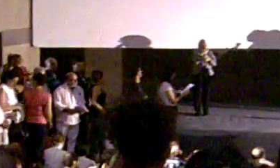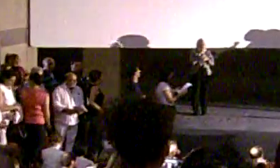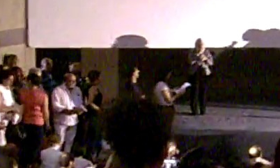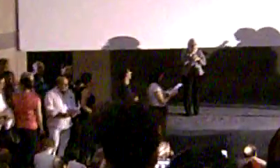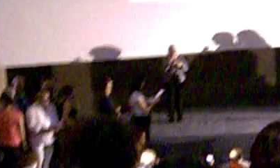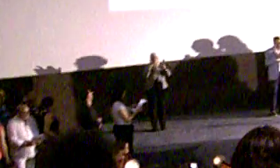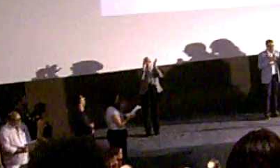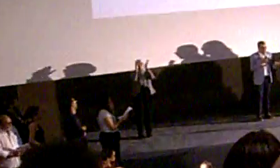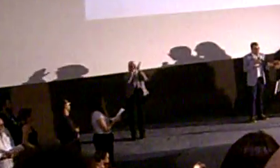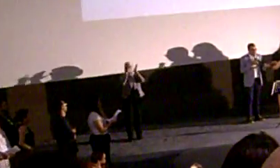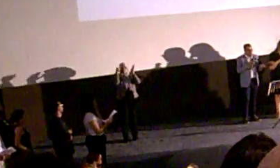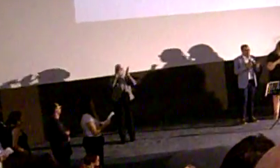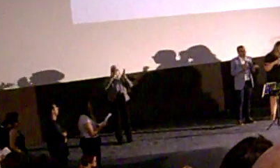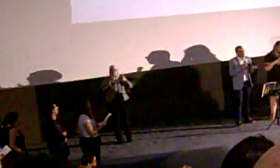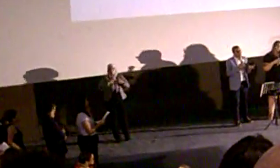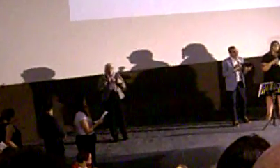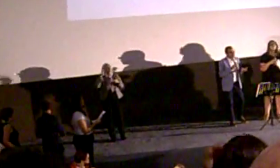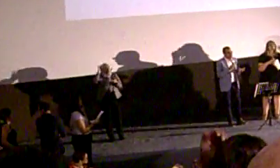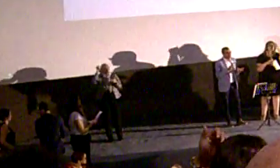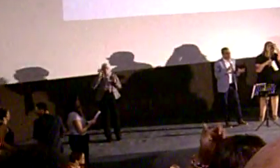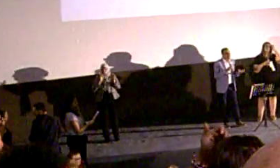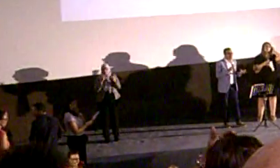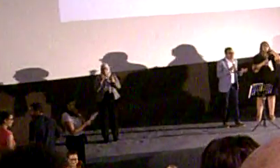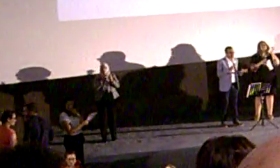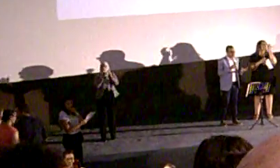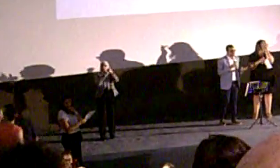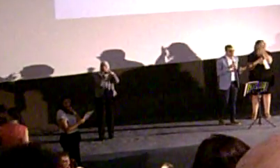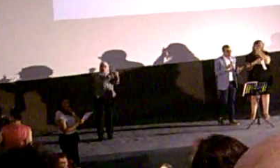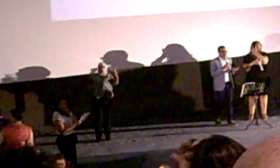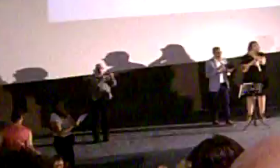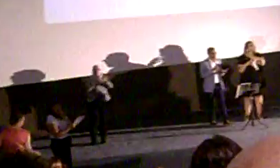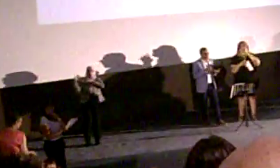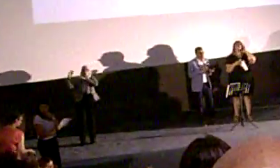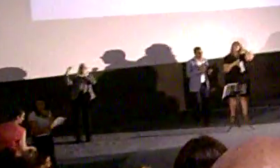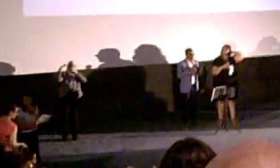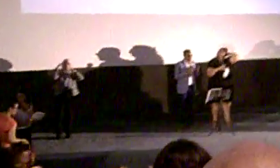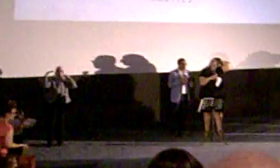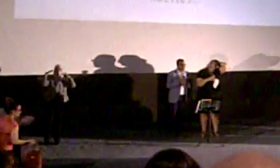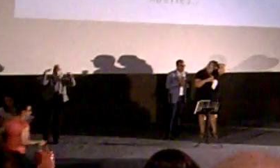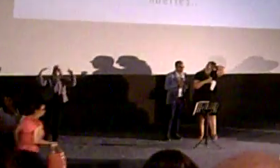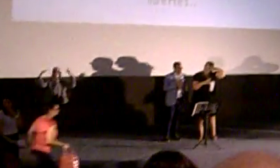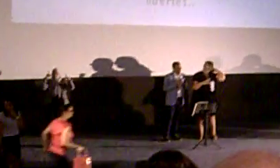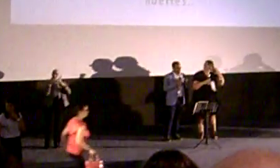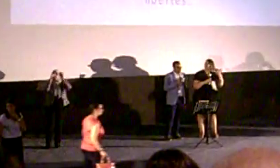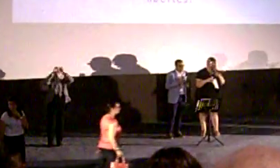فيما دستورنا إذن؟ فيما نضالتنا؟ فيما مسيرتنا؟ لا ننسى أبدا تلك